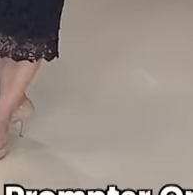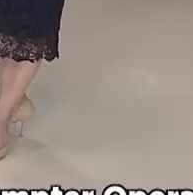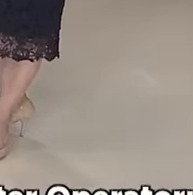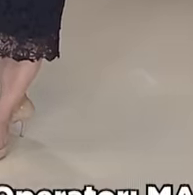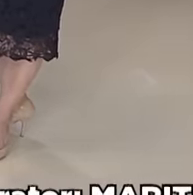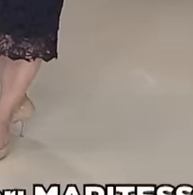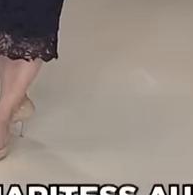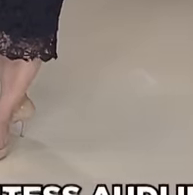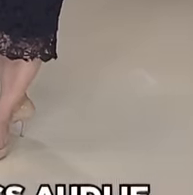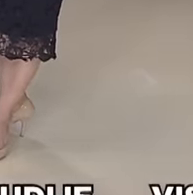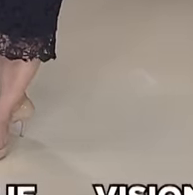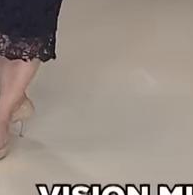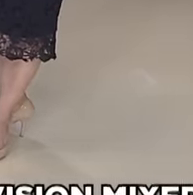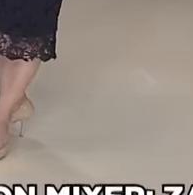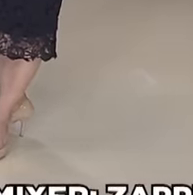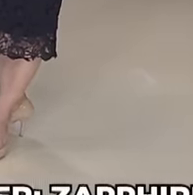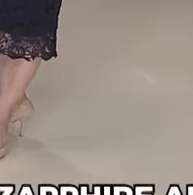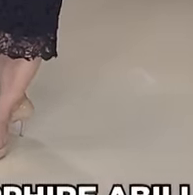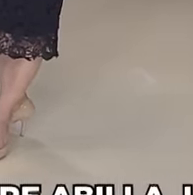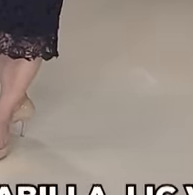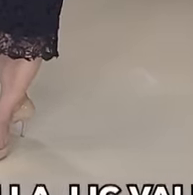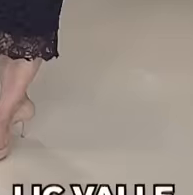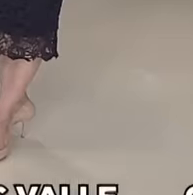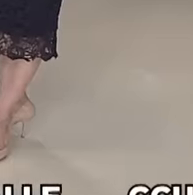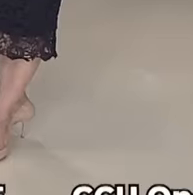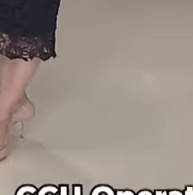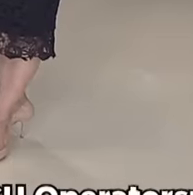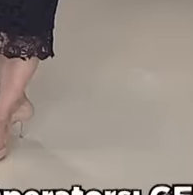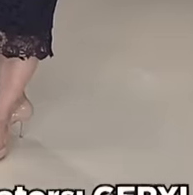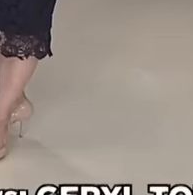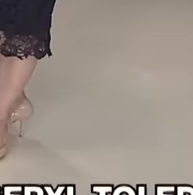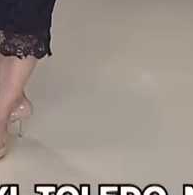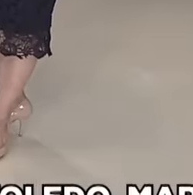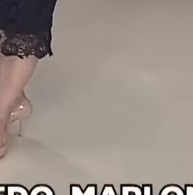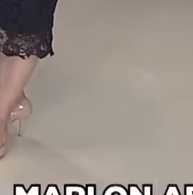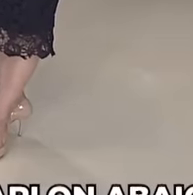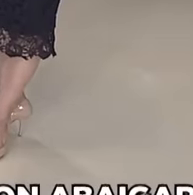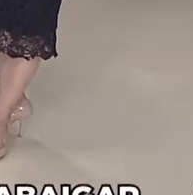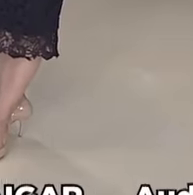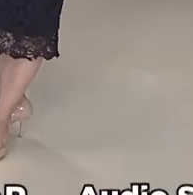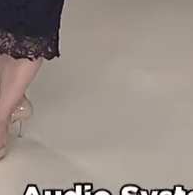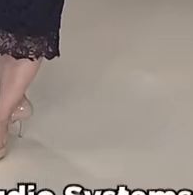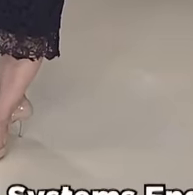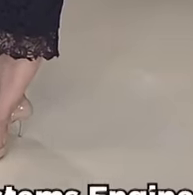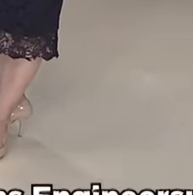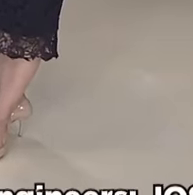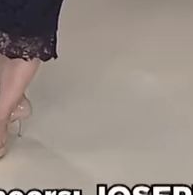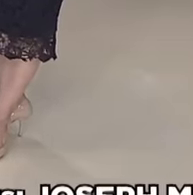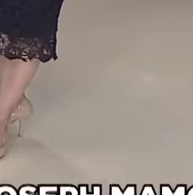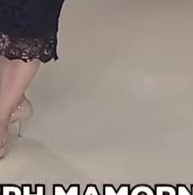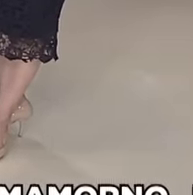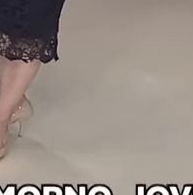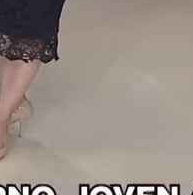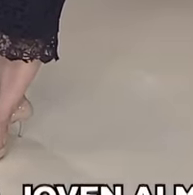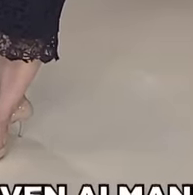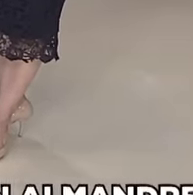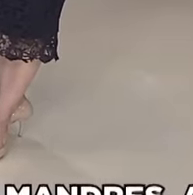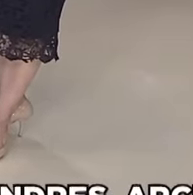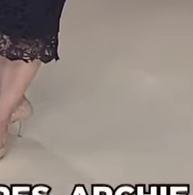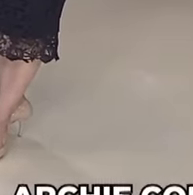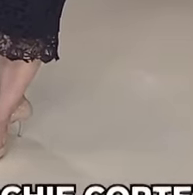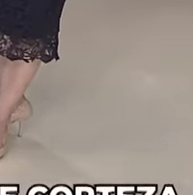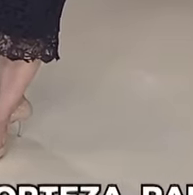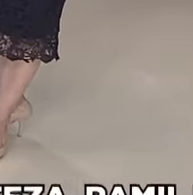po tayong She STEM Scholarship Awards. Ang mga may hirap na estudyante po, ang partner natin, University of the